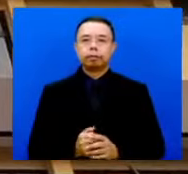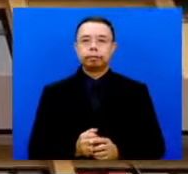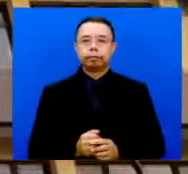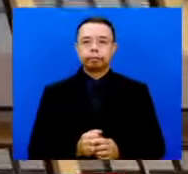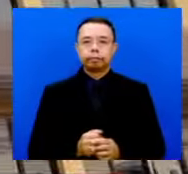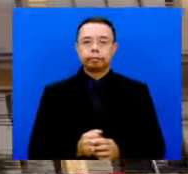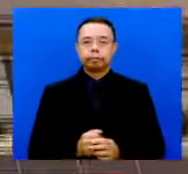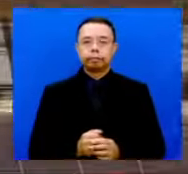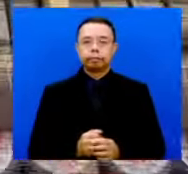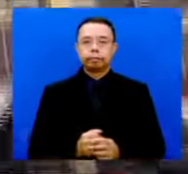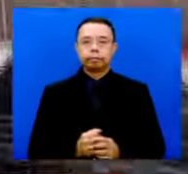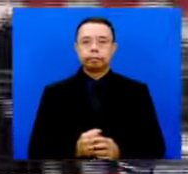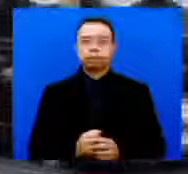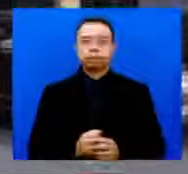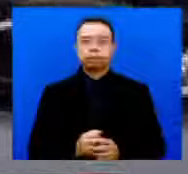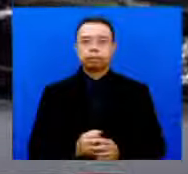mengabarkan